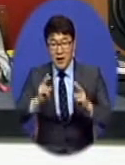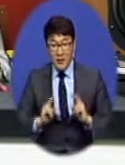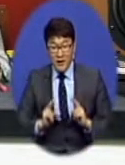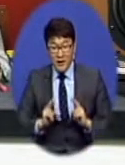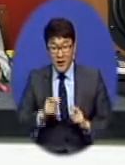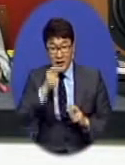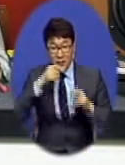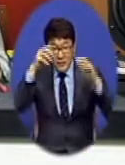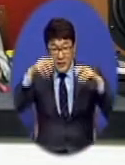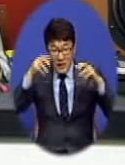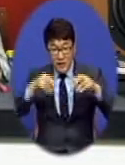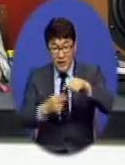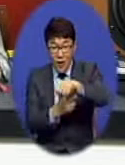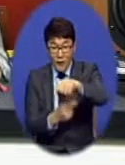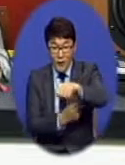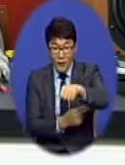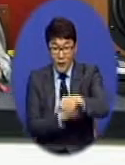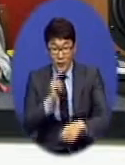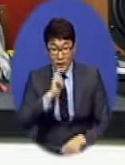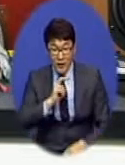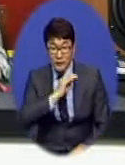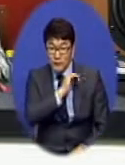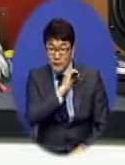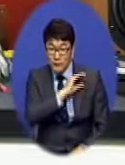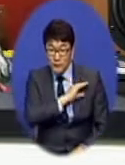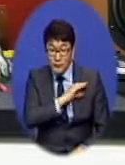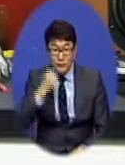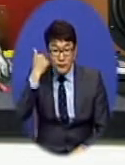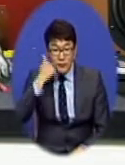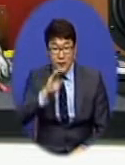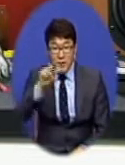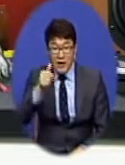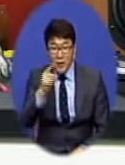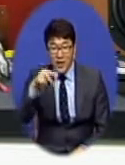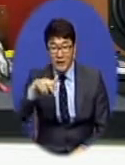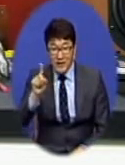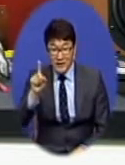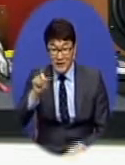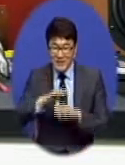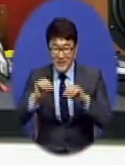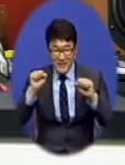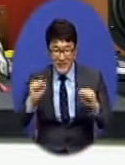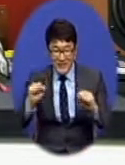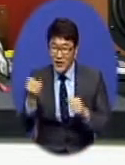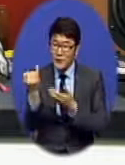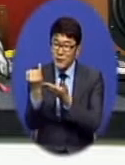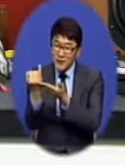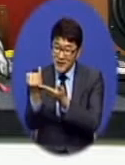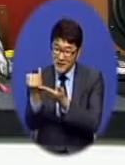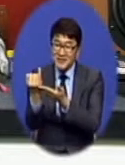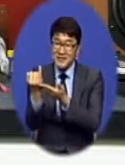내리는 영동교를 찾아주셨네요. 예. 박화자님, 안녕하세요. 안녕하세요. 예, 유다은 씨.